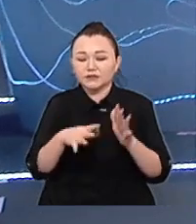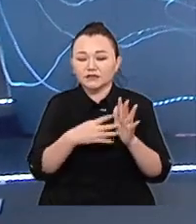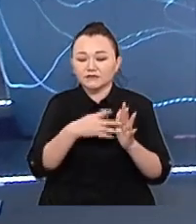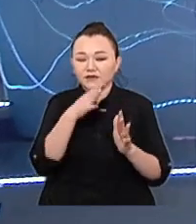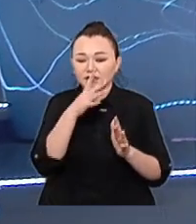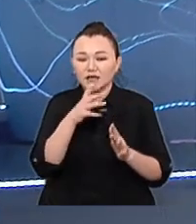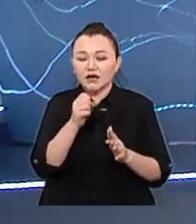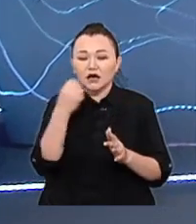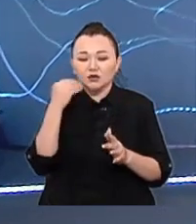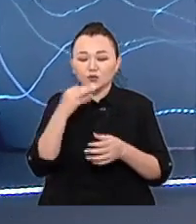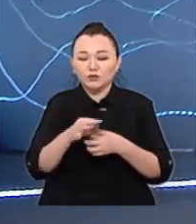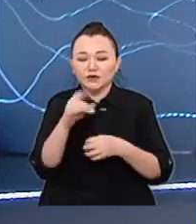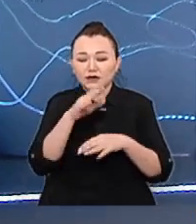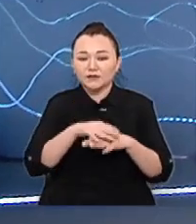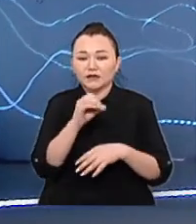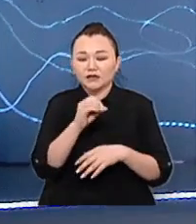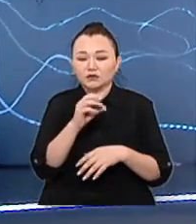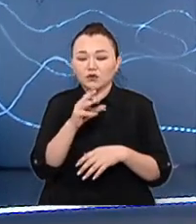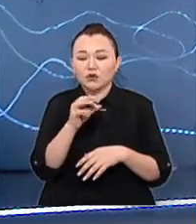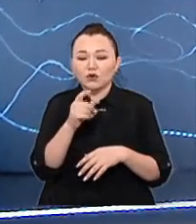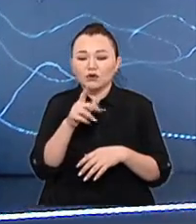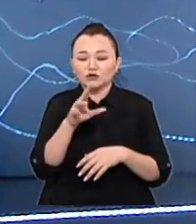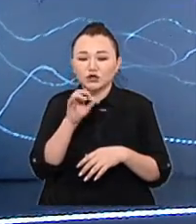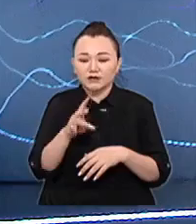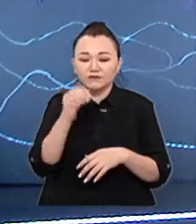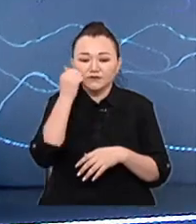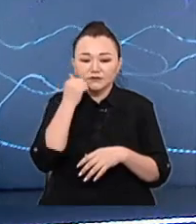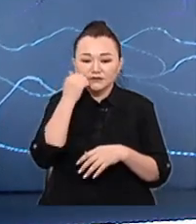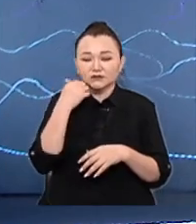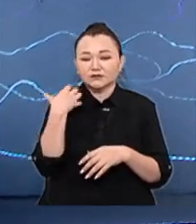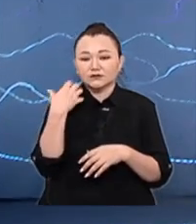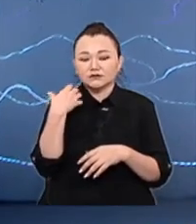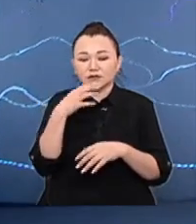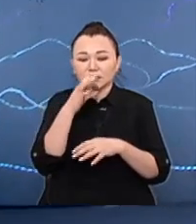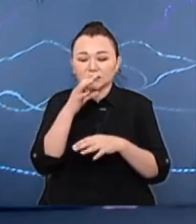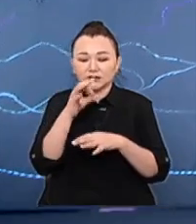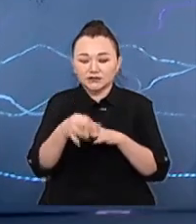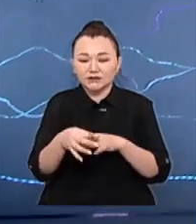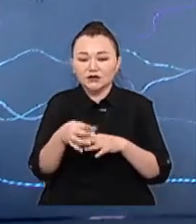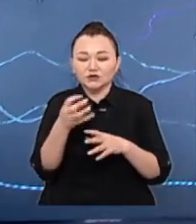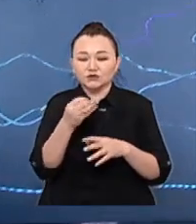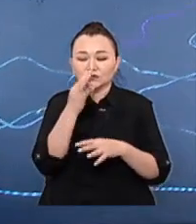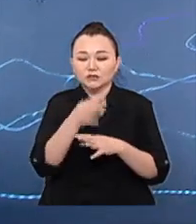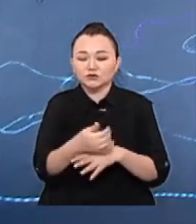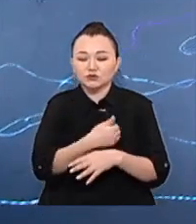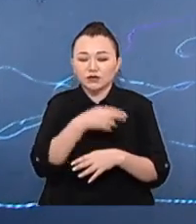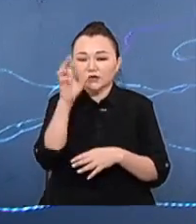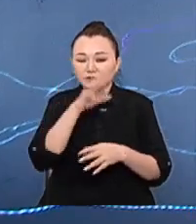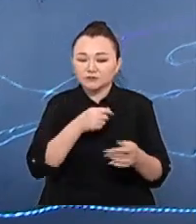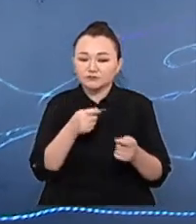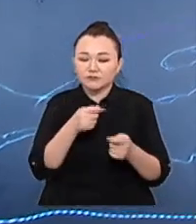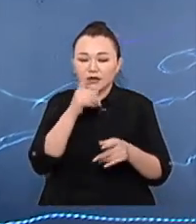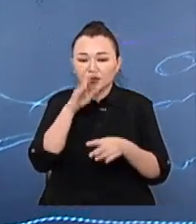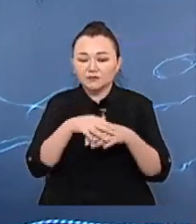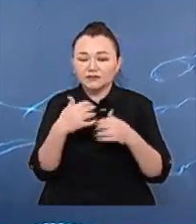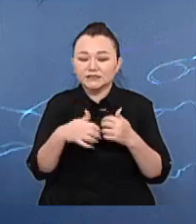жастағы Ақтөбе облысының әкімі Ералы Тоғжанов та қарт шенеуніктердің қатарында. Айта кетейік, елімізде облыстарды басқаратын